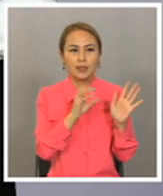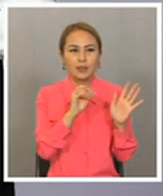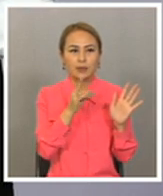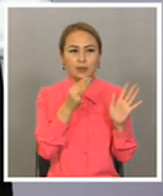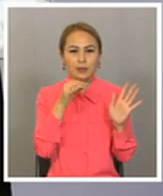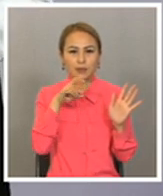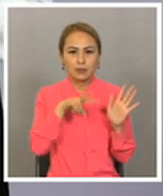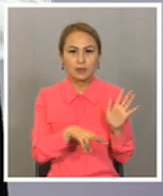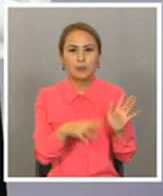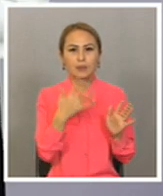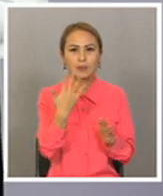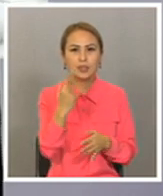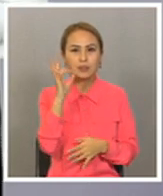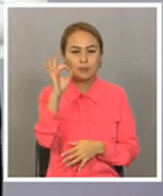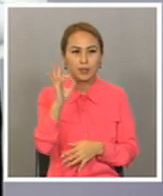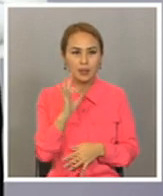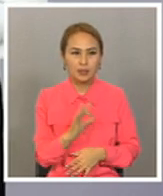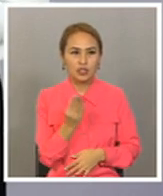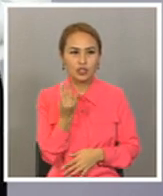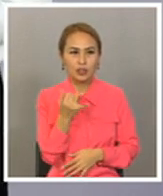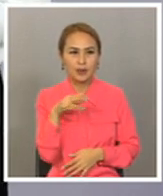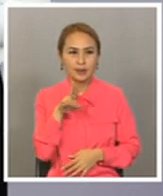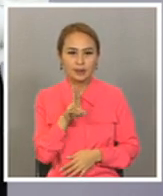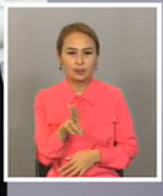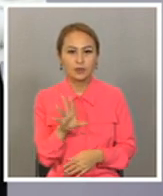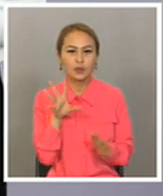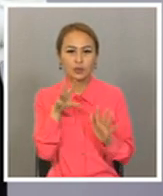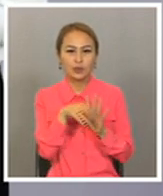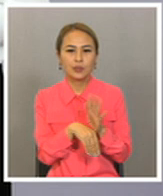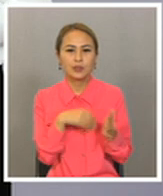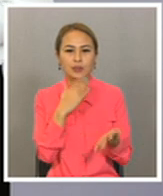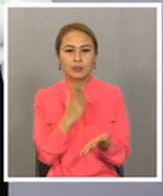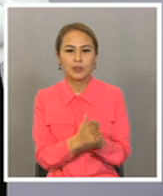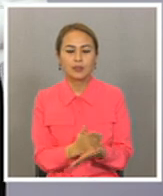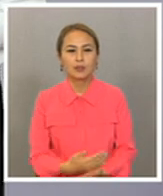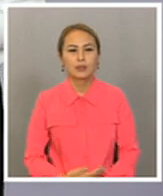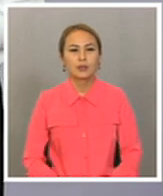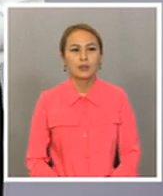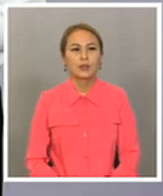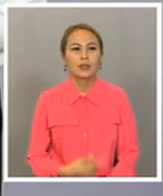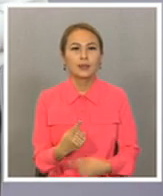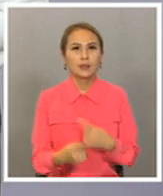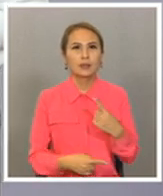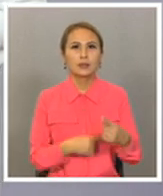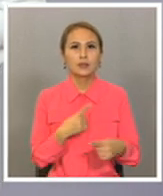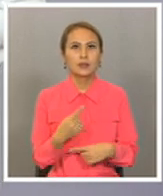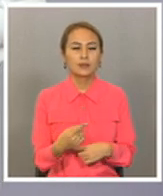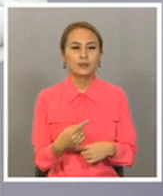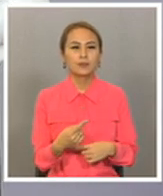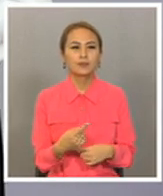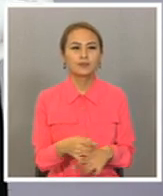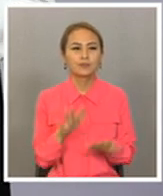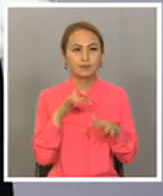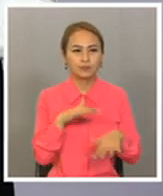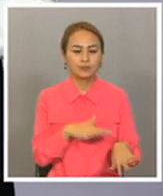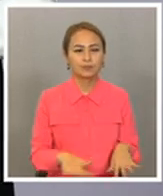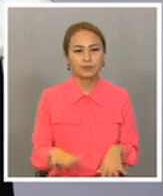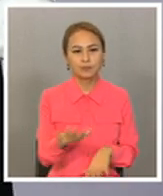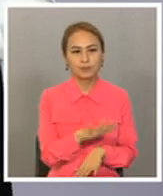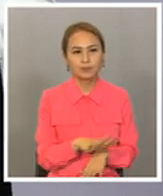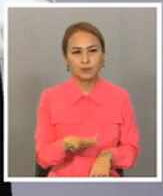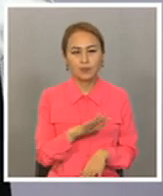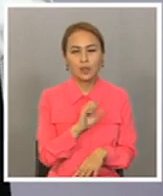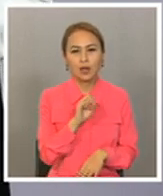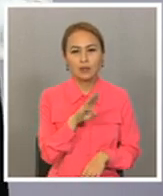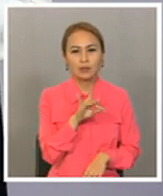өзенінің, 5% жайықтың үлесіне тиеді. Келесі, теңіз жағалауында